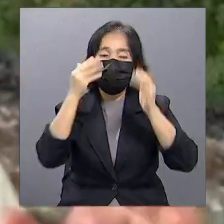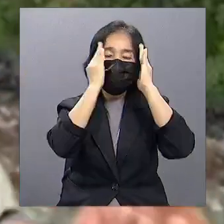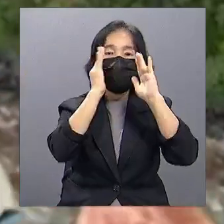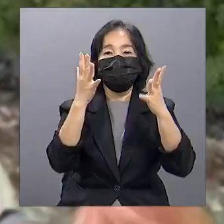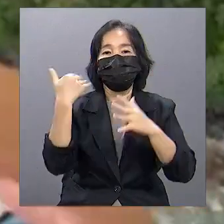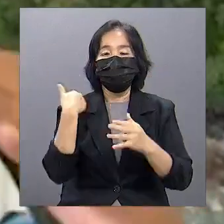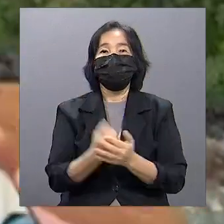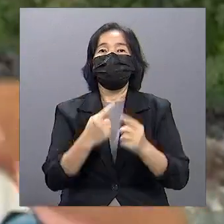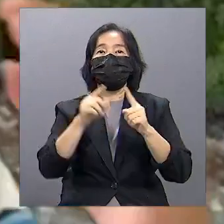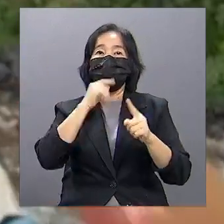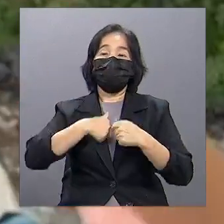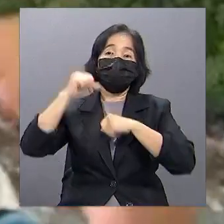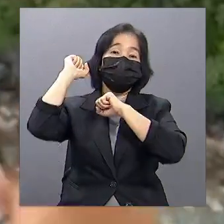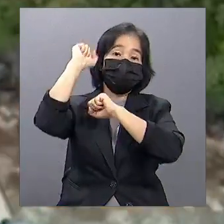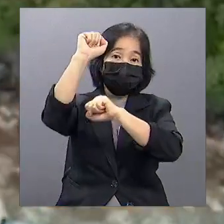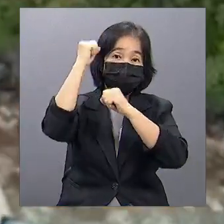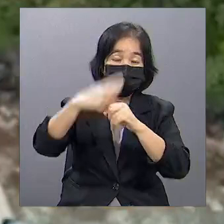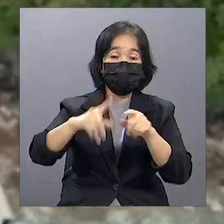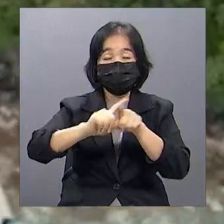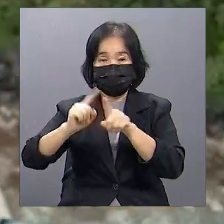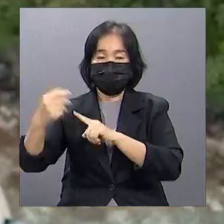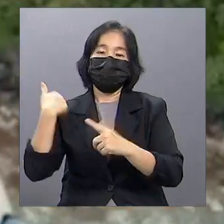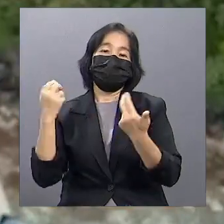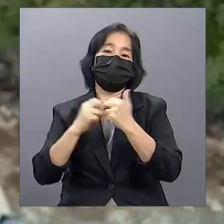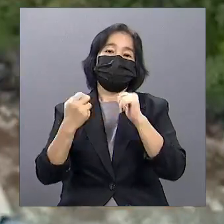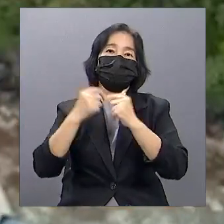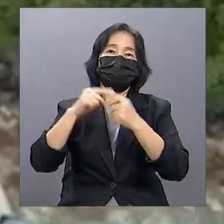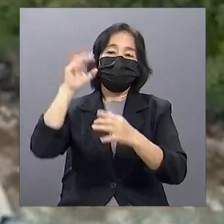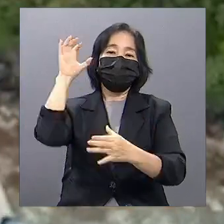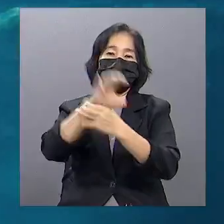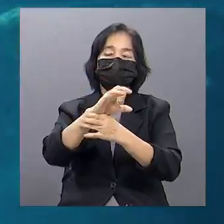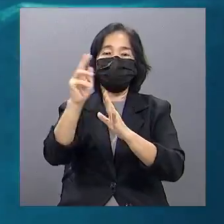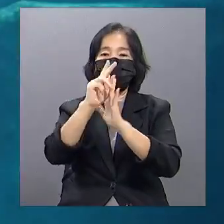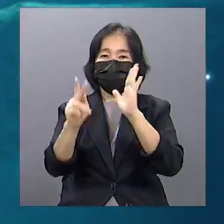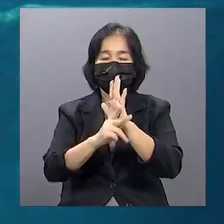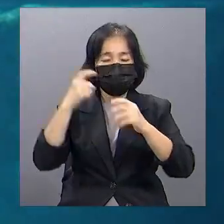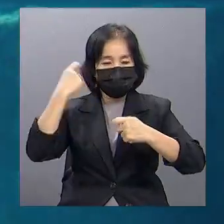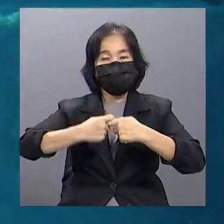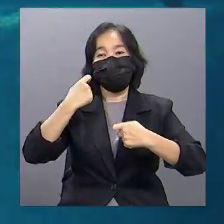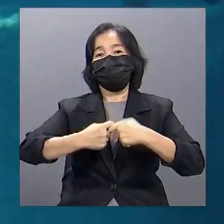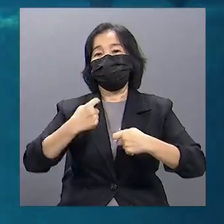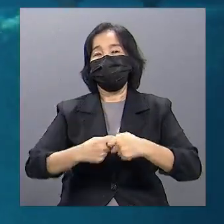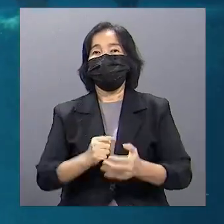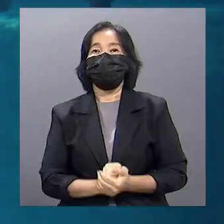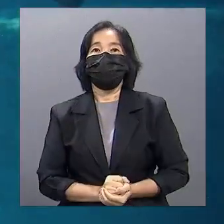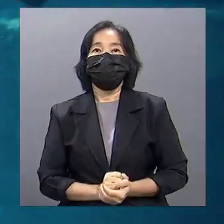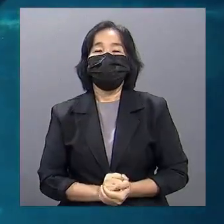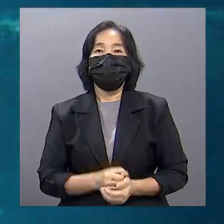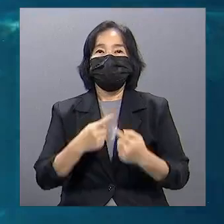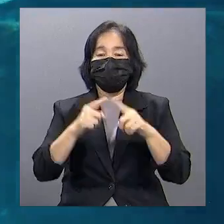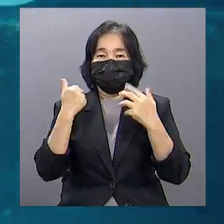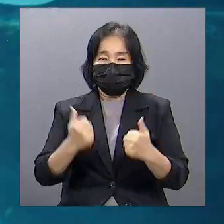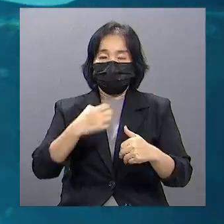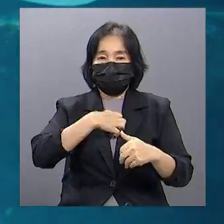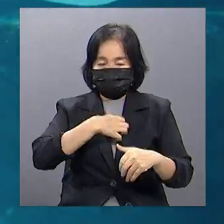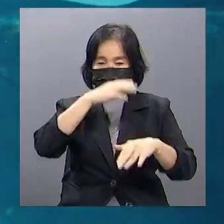าศคุ้มครองทุกตัวมันจะมีปัญหาในเรื่องของการบังคับใช้กฎหมายเป็นอย่างมากนะครับเพราะฉะนั้นสิ่งที่เราพยายามทำก็คือพยาย